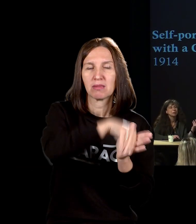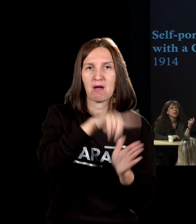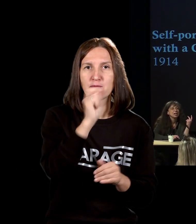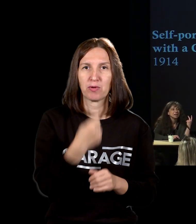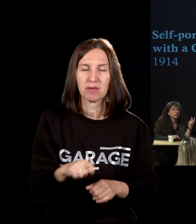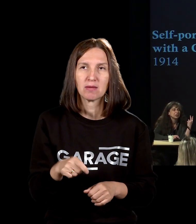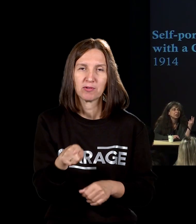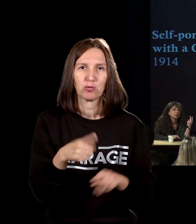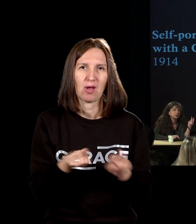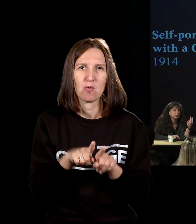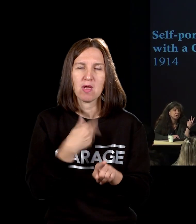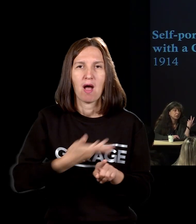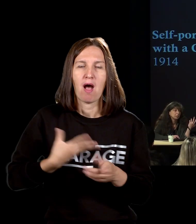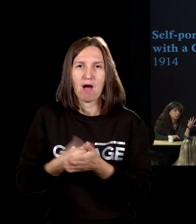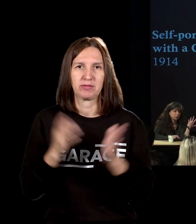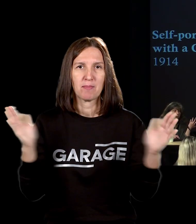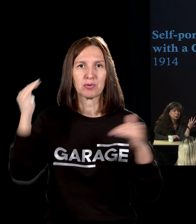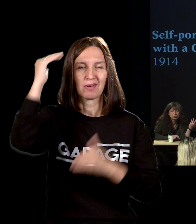со шлемом, это